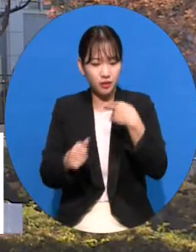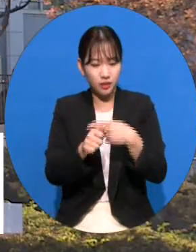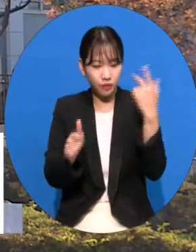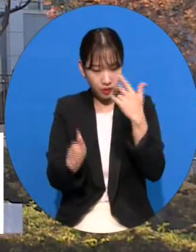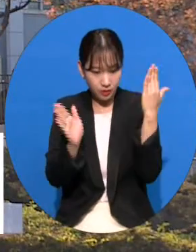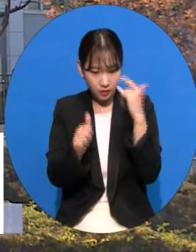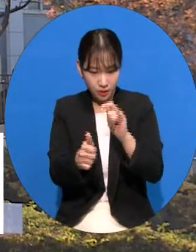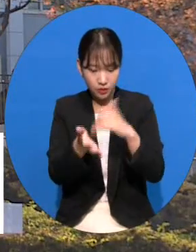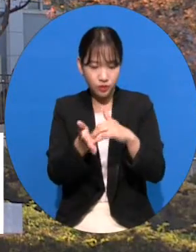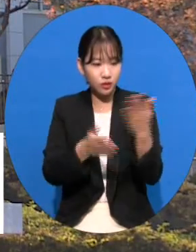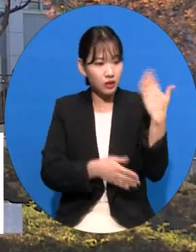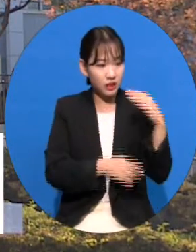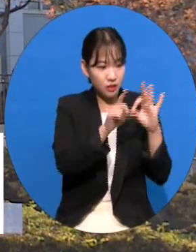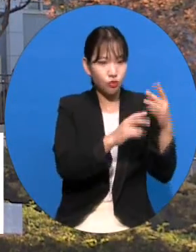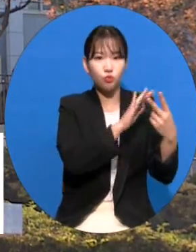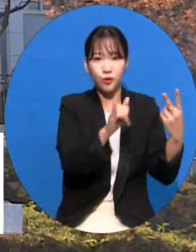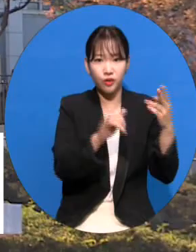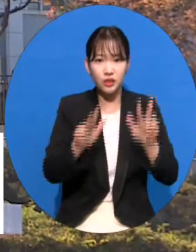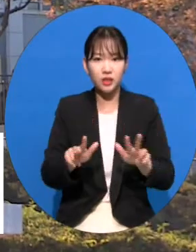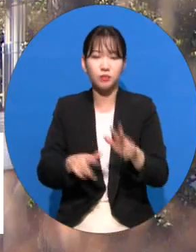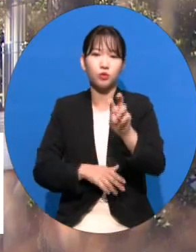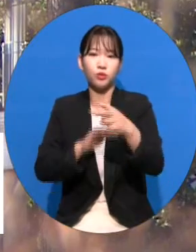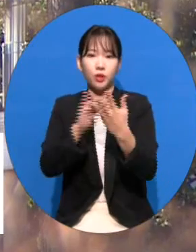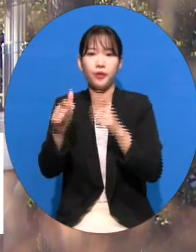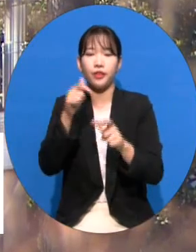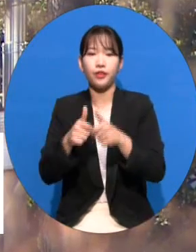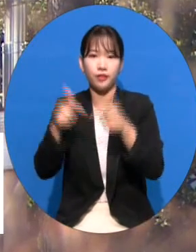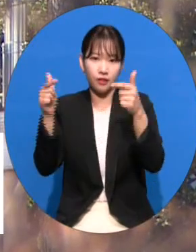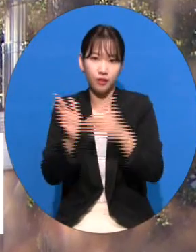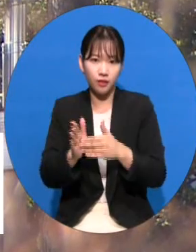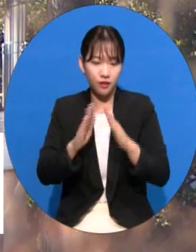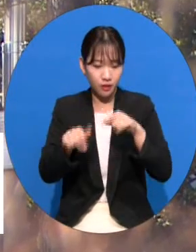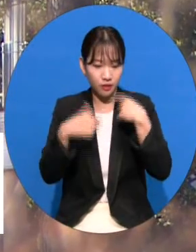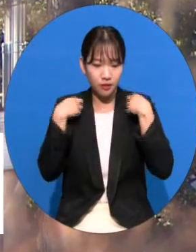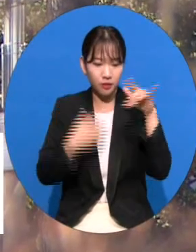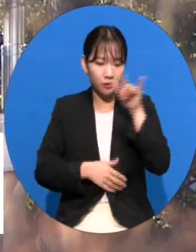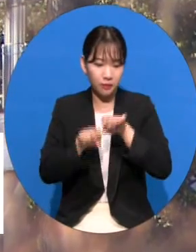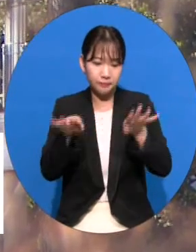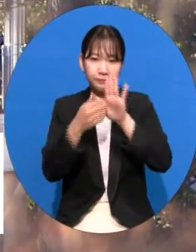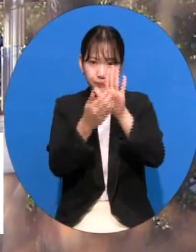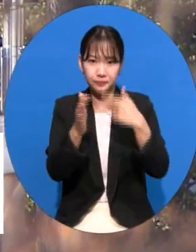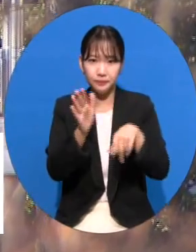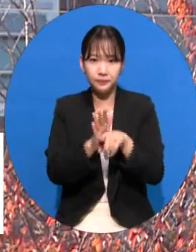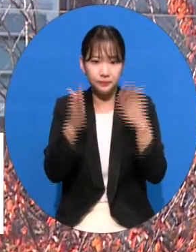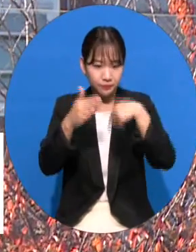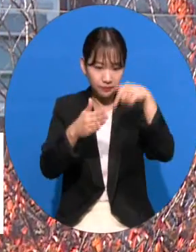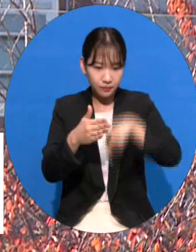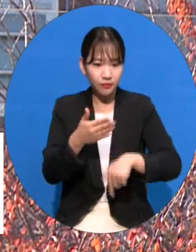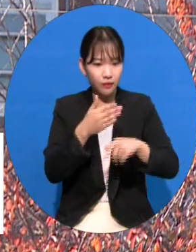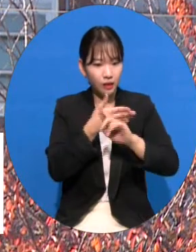지난다 2명 대비 숨을 아 운명이나 늘었습니다 전남교육청 은 코로나 의 확산을 막기 위해 학교 4